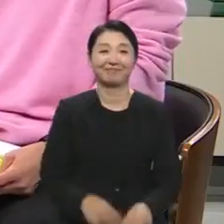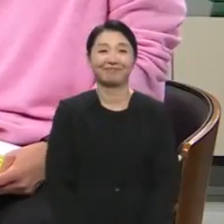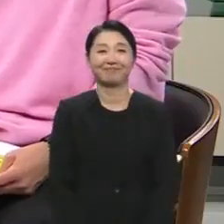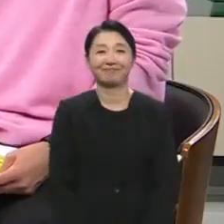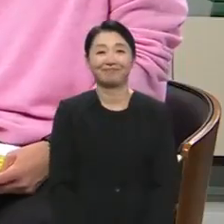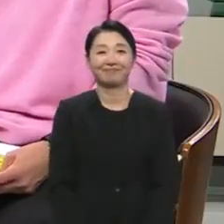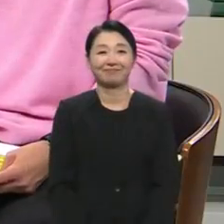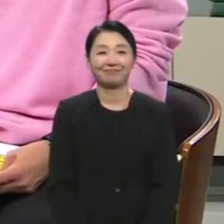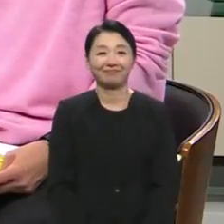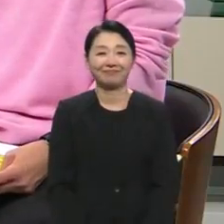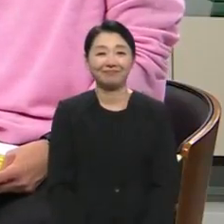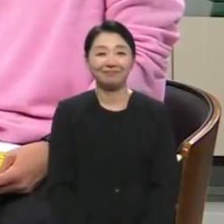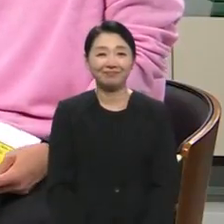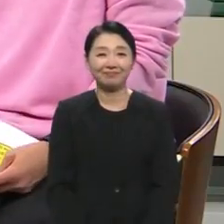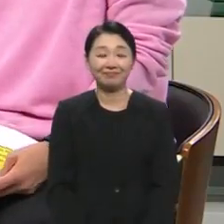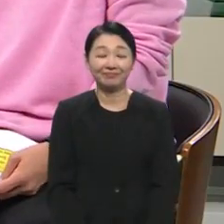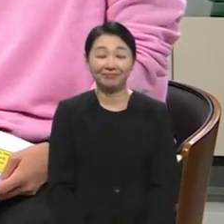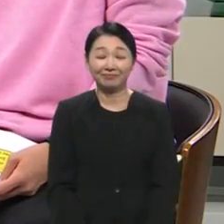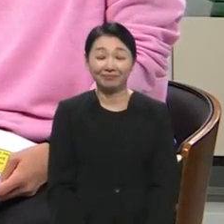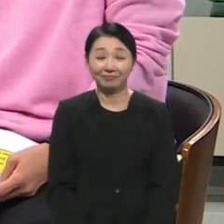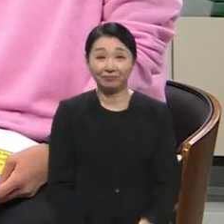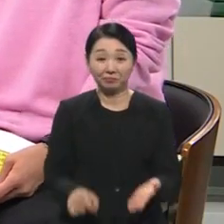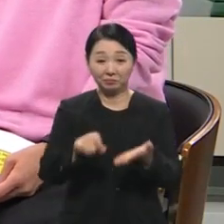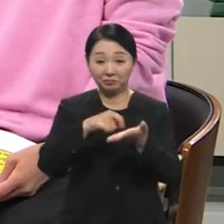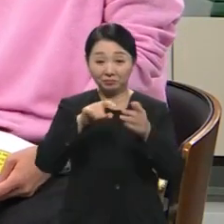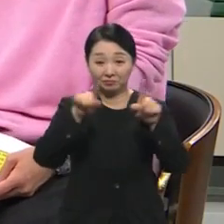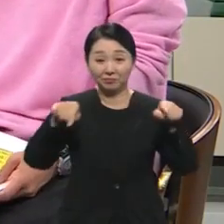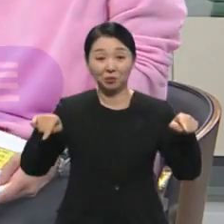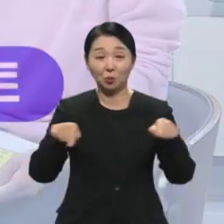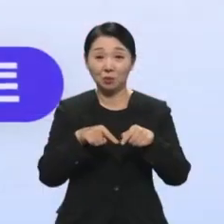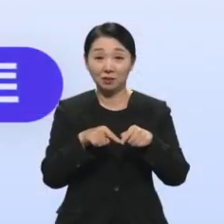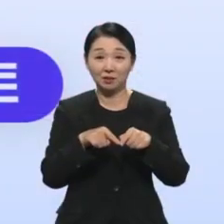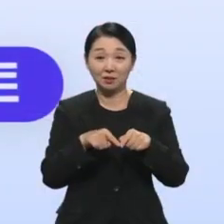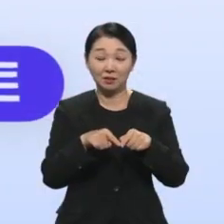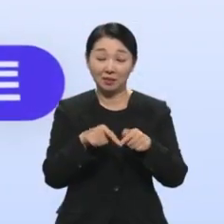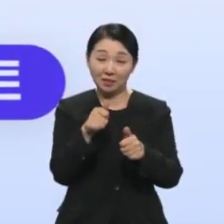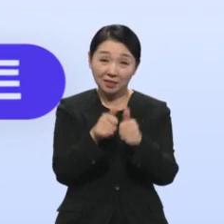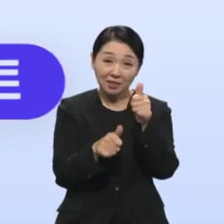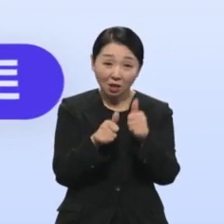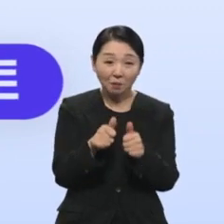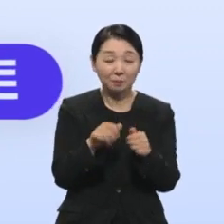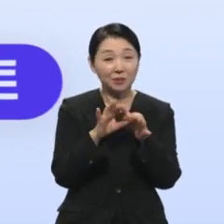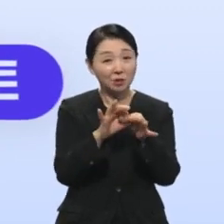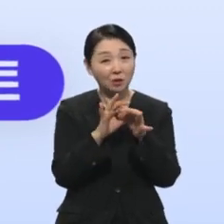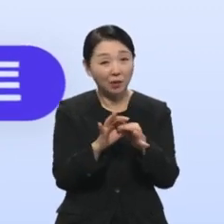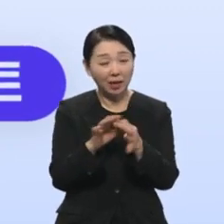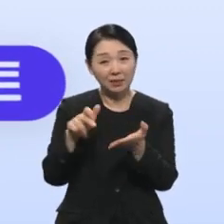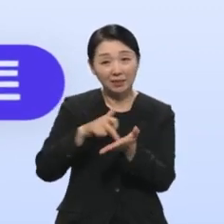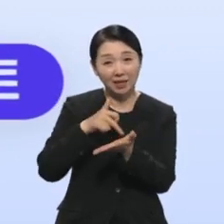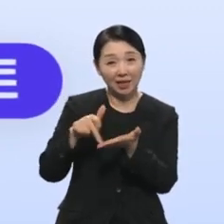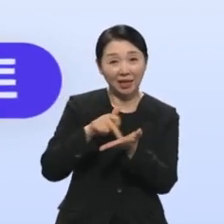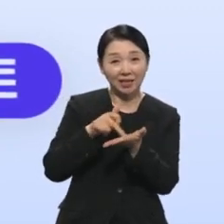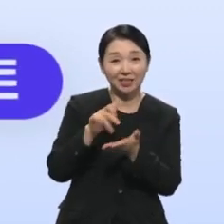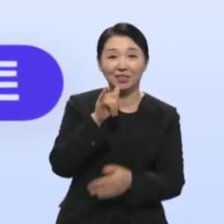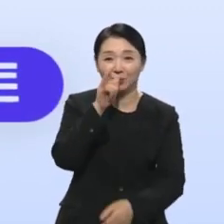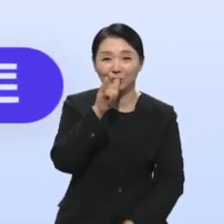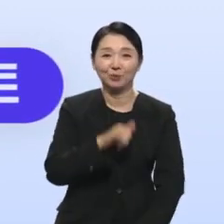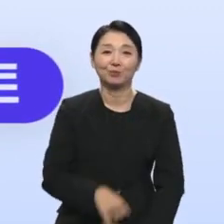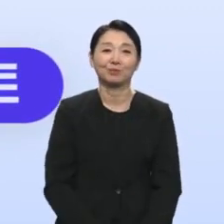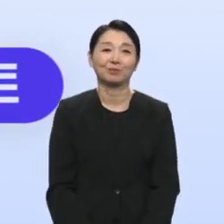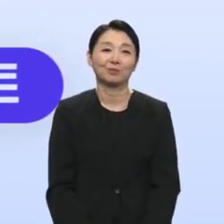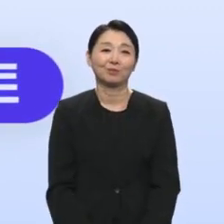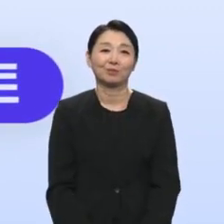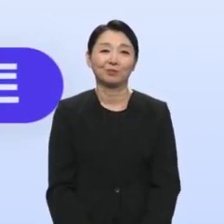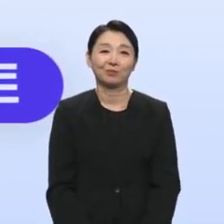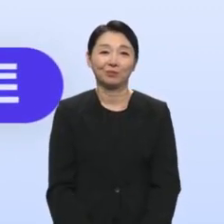자 바로 쪽지입니다 쪽지 연관을 볼까요 쪽지 시험도 있고 연락처도 있고 채팅도 있고 뭐 이런 단어들 보여지네요